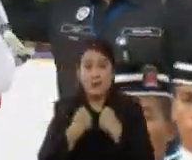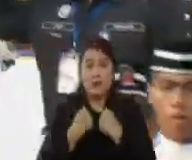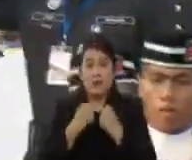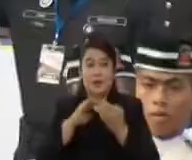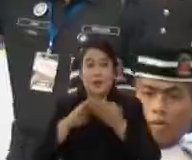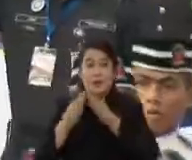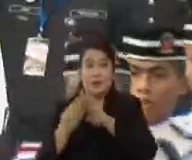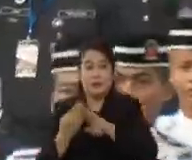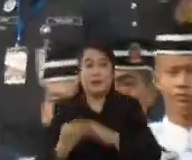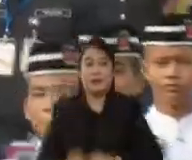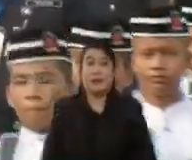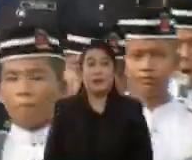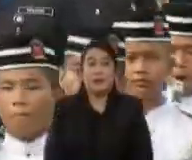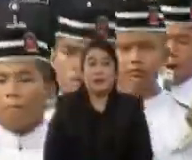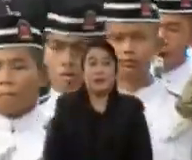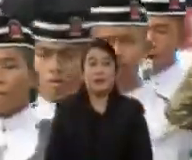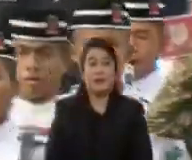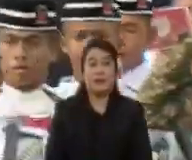komuniti koreksional.